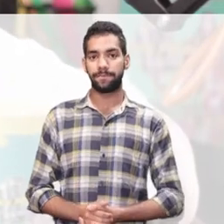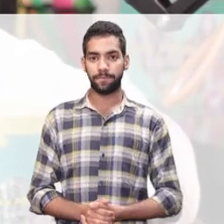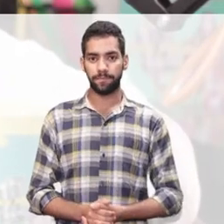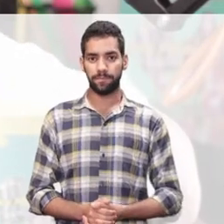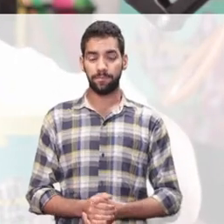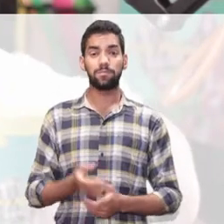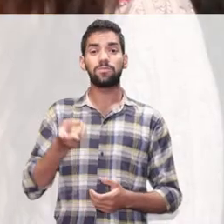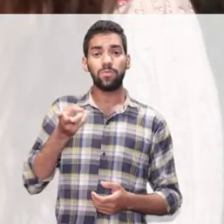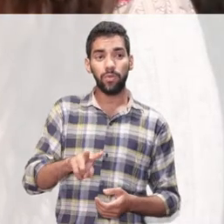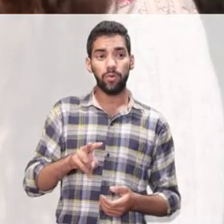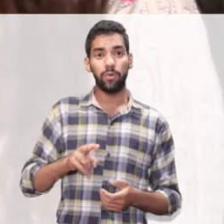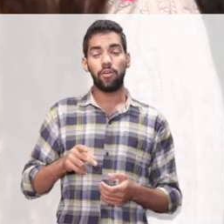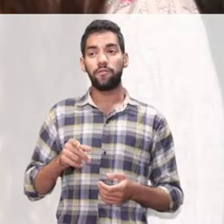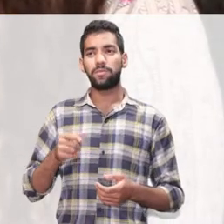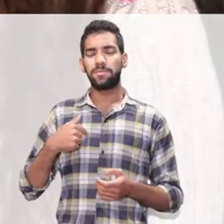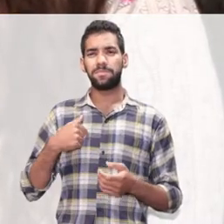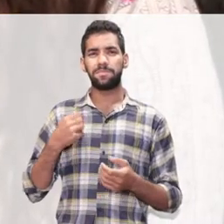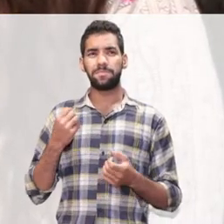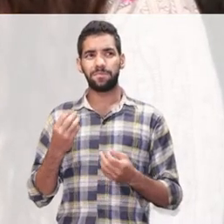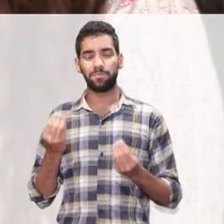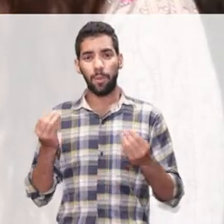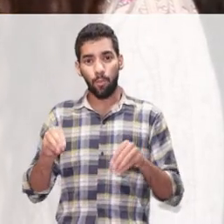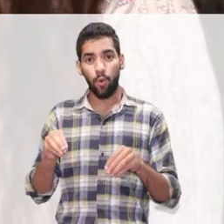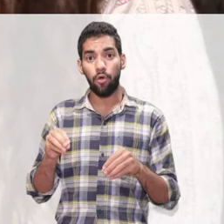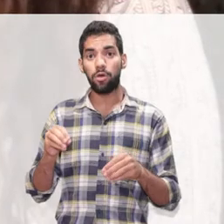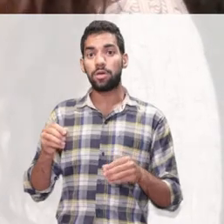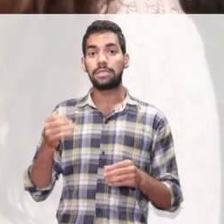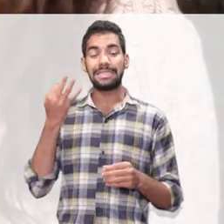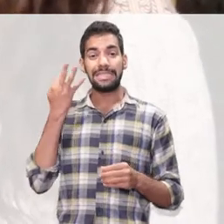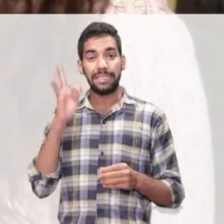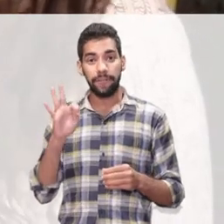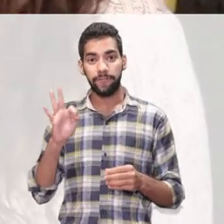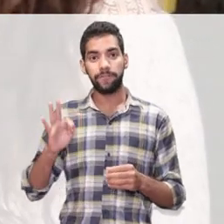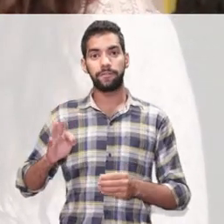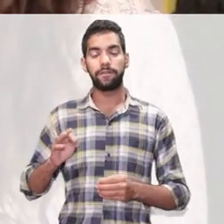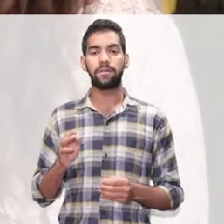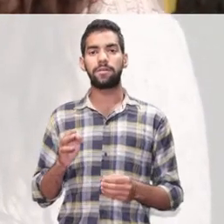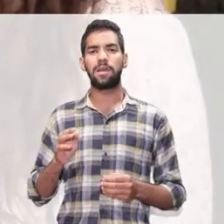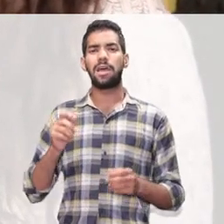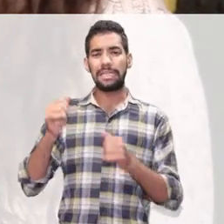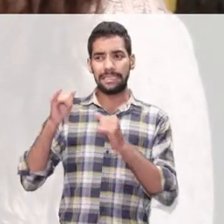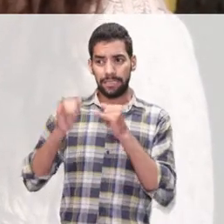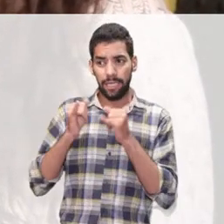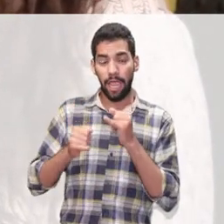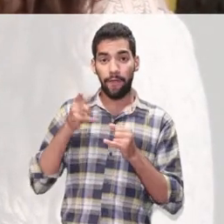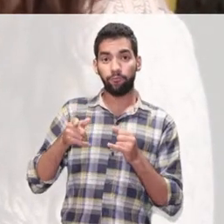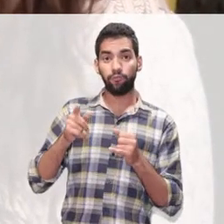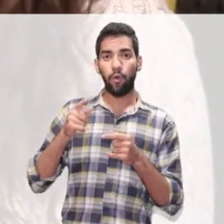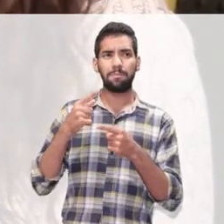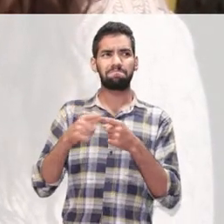कहते हैं तो आम इड इस